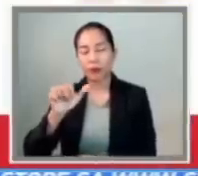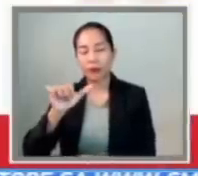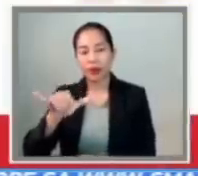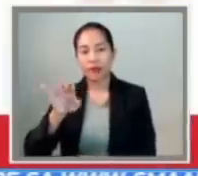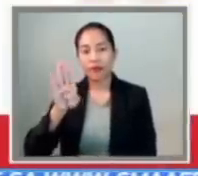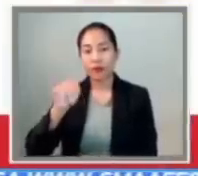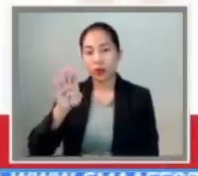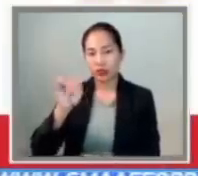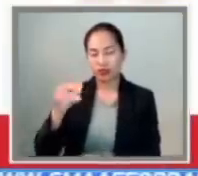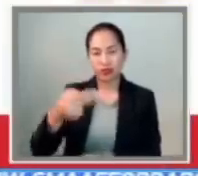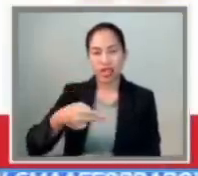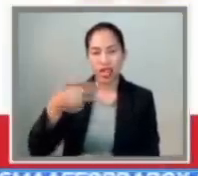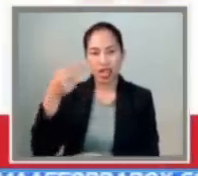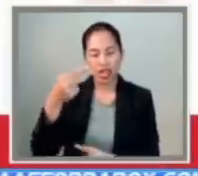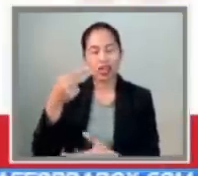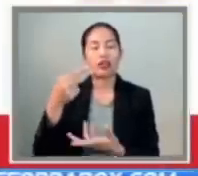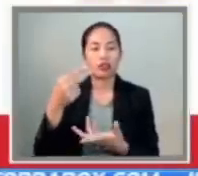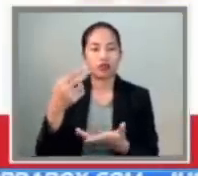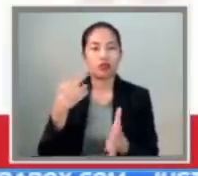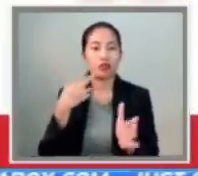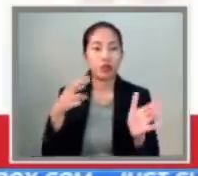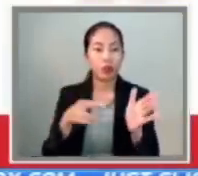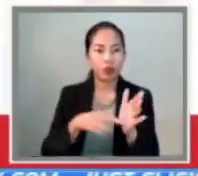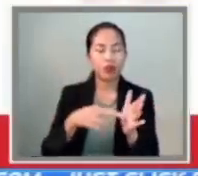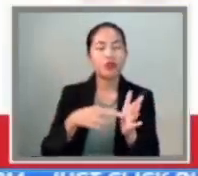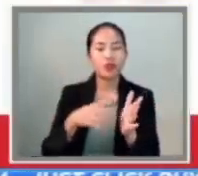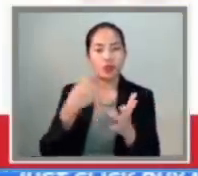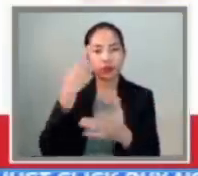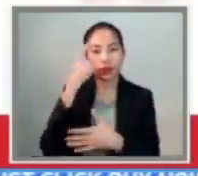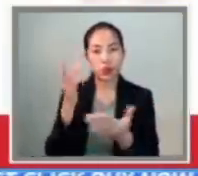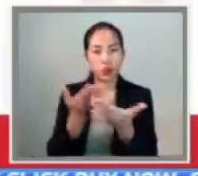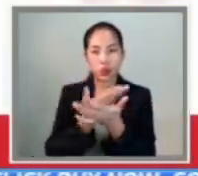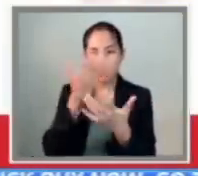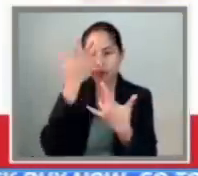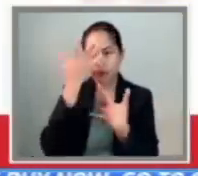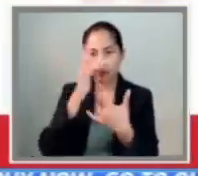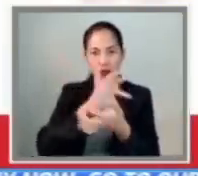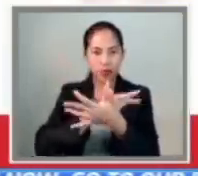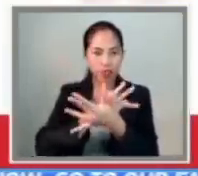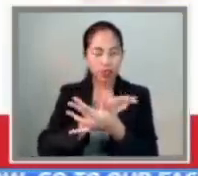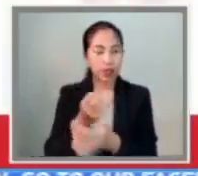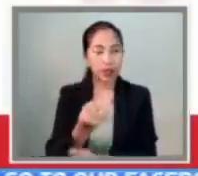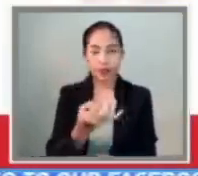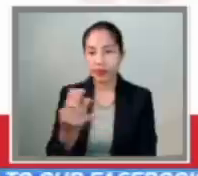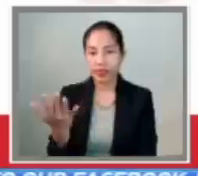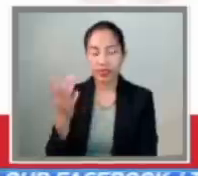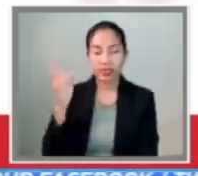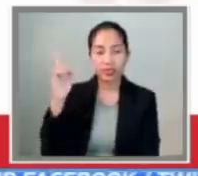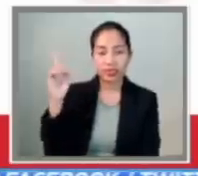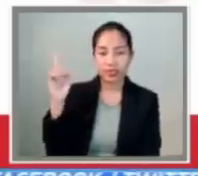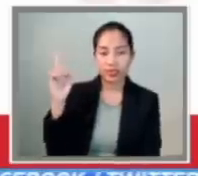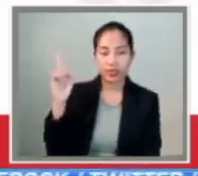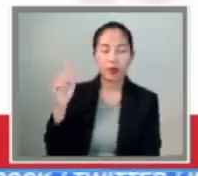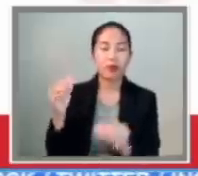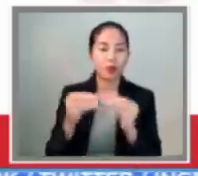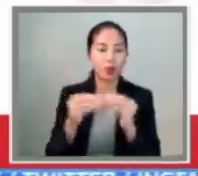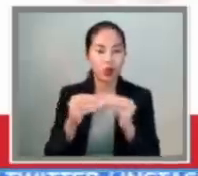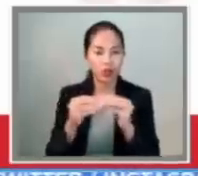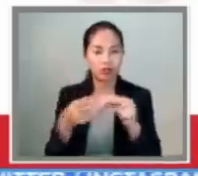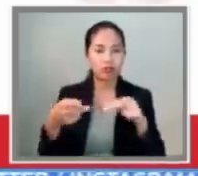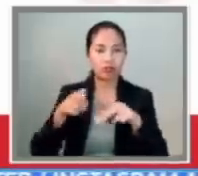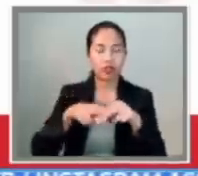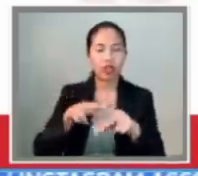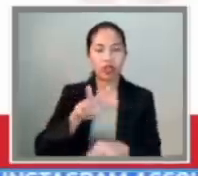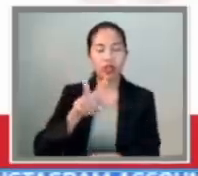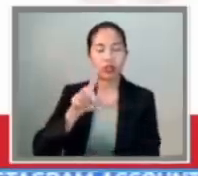Health, 12,414 ang mga bagong kaso. Mas mataas po yan ng 31% kumpara noong May 1